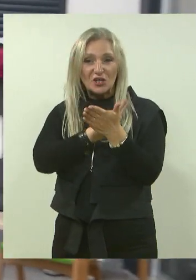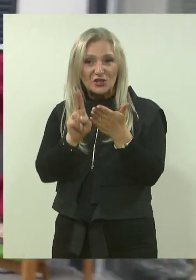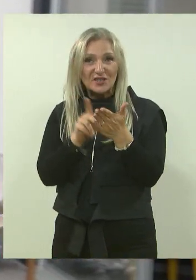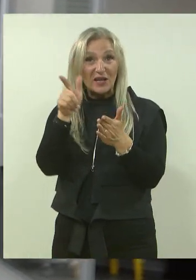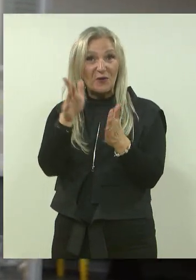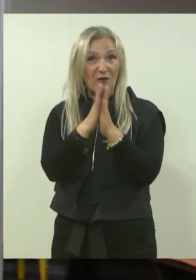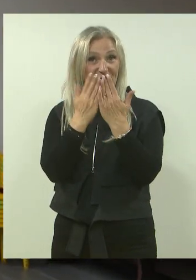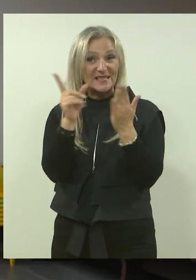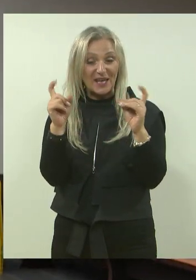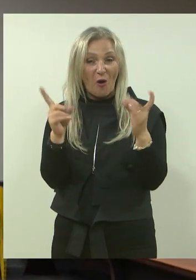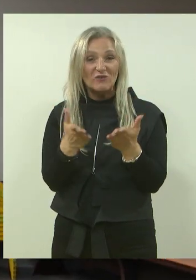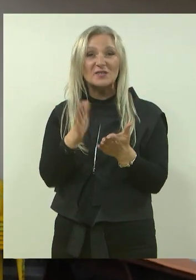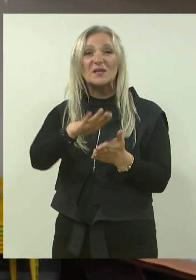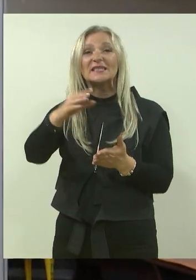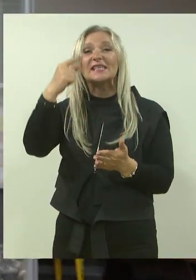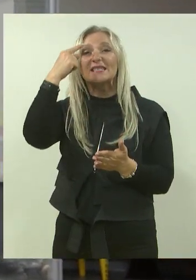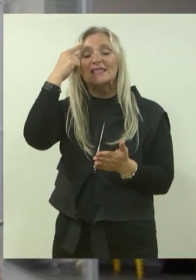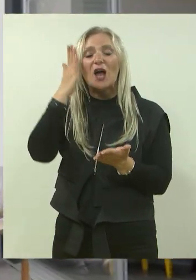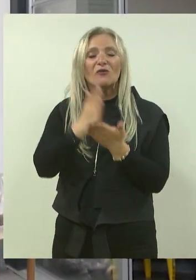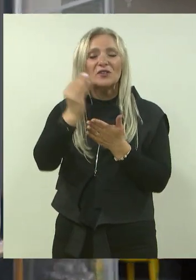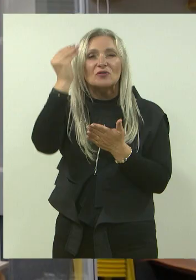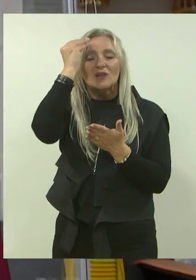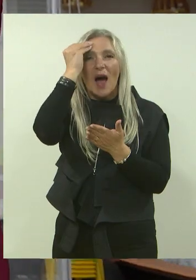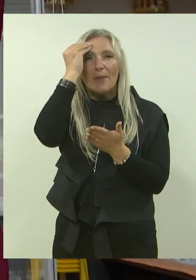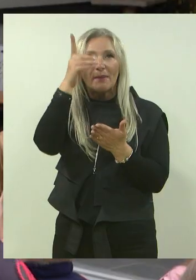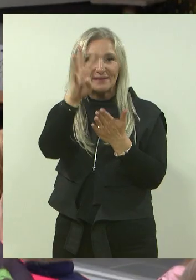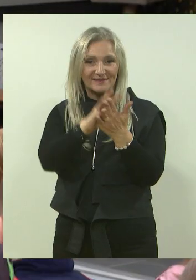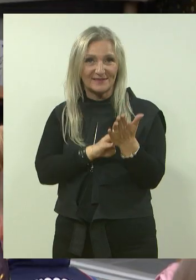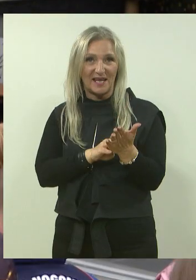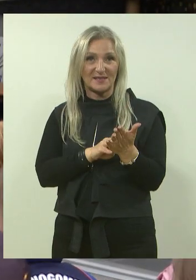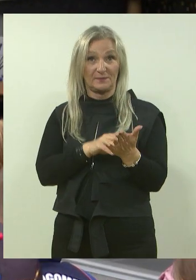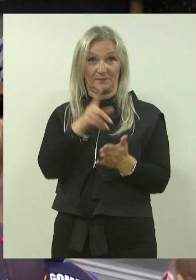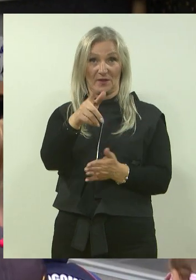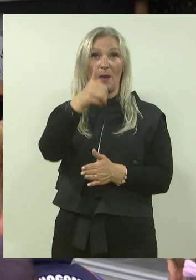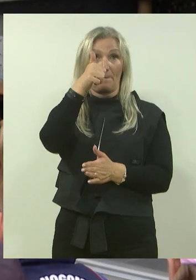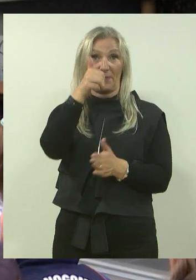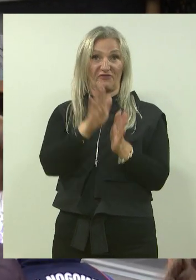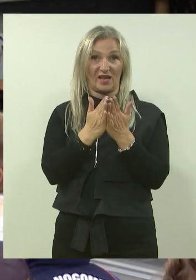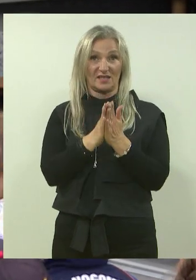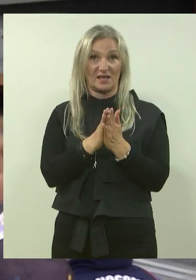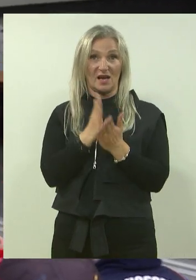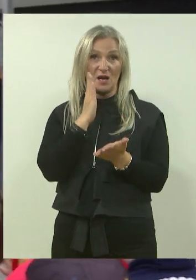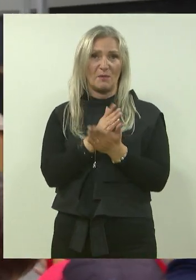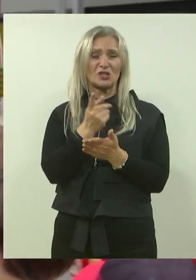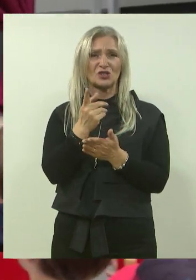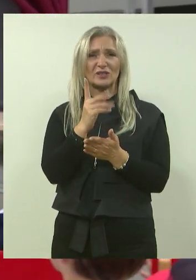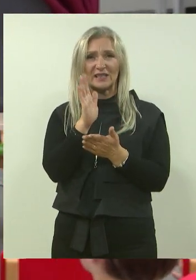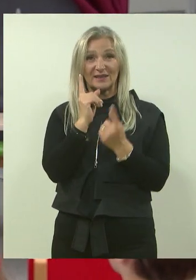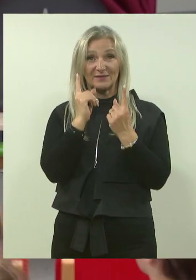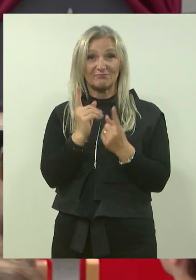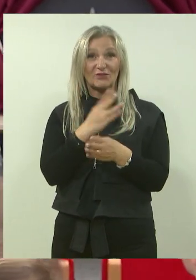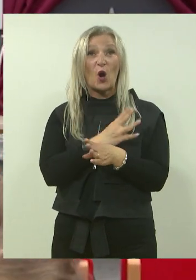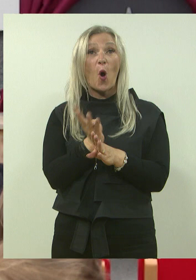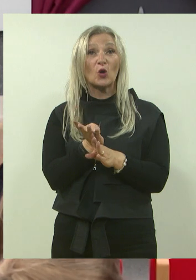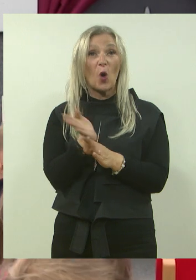ove stihove. Tako da to mi je jako drago čuti. Ovo nam je prvi štefek i to on je onako tamo u doba korone, ako se ne varam,